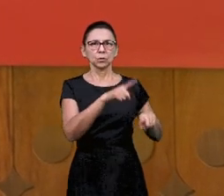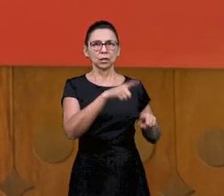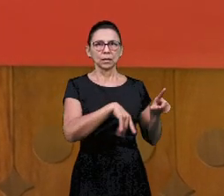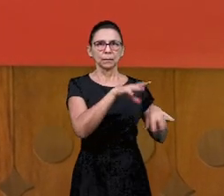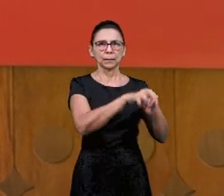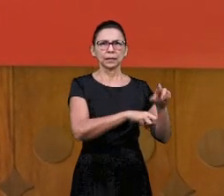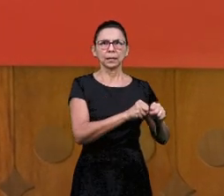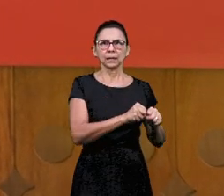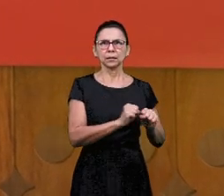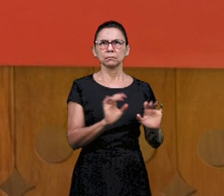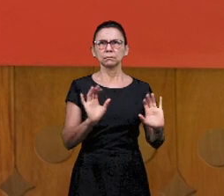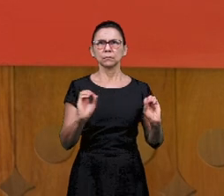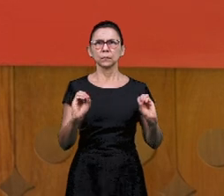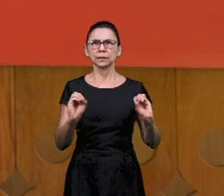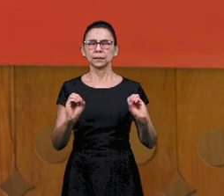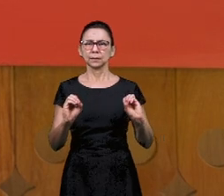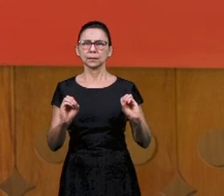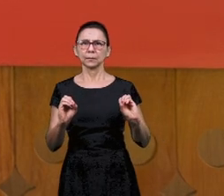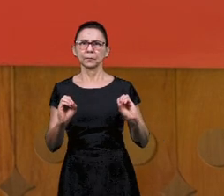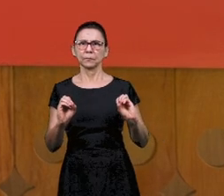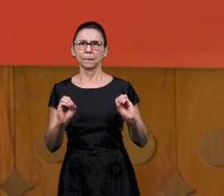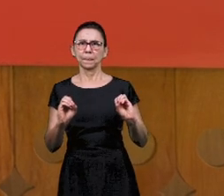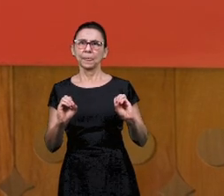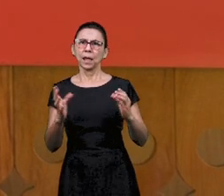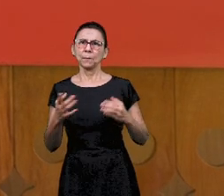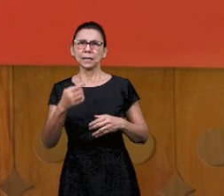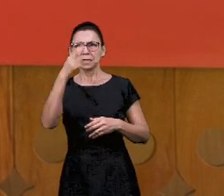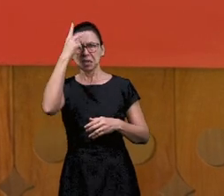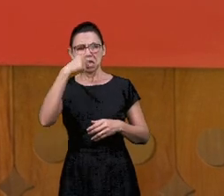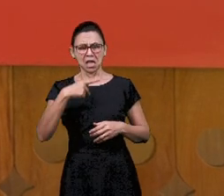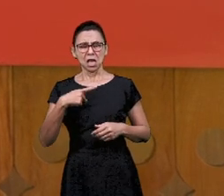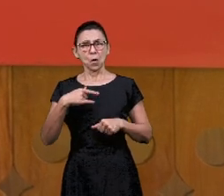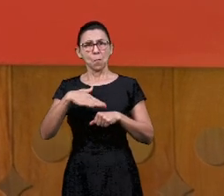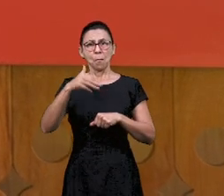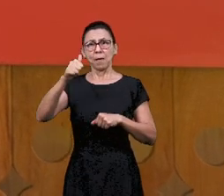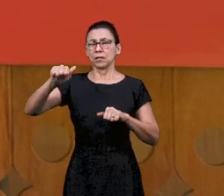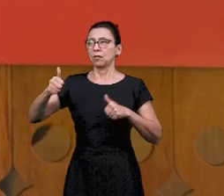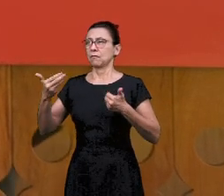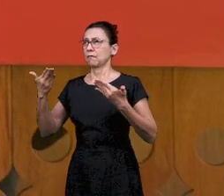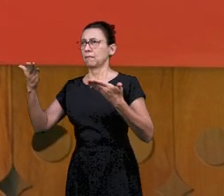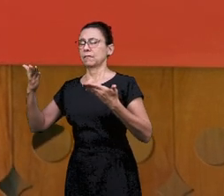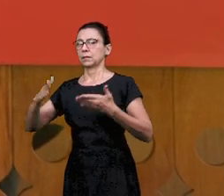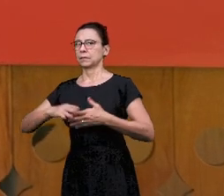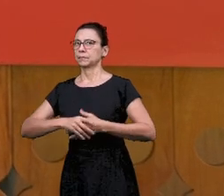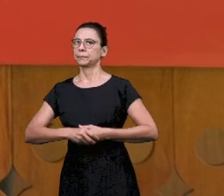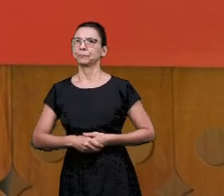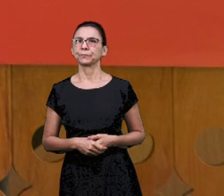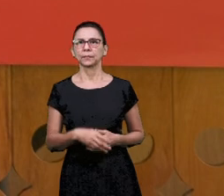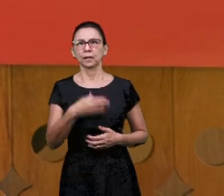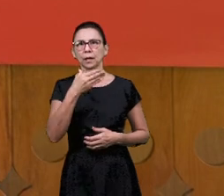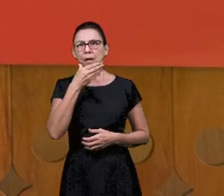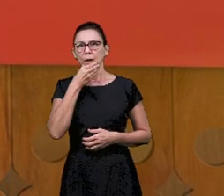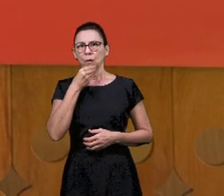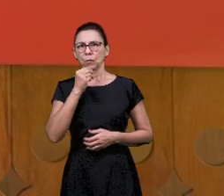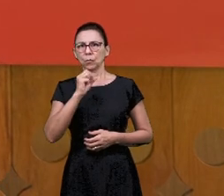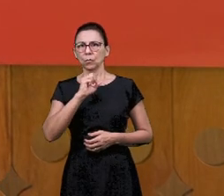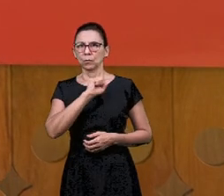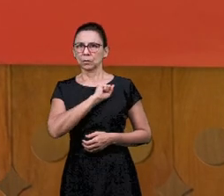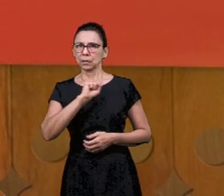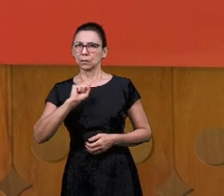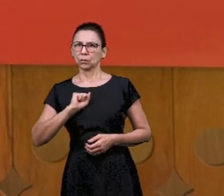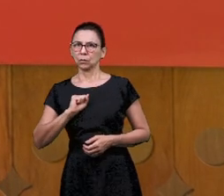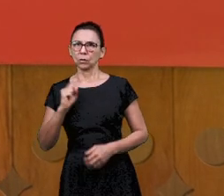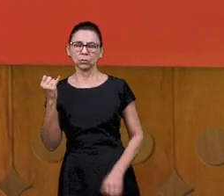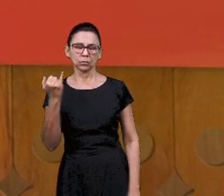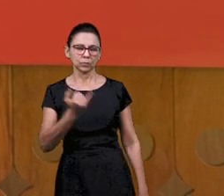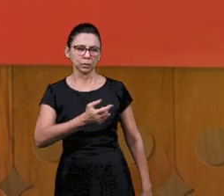une concertation avec ce roi. Il a donc, mais l'ordonnance, c'était pour tuer le roi. Et Samuel